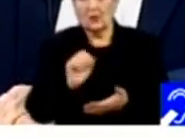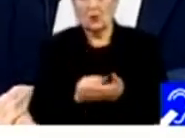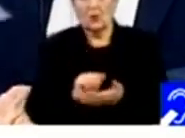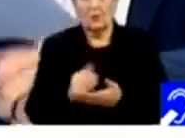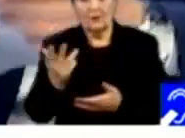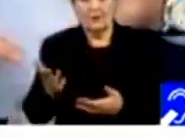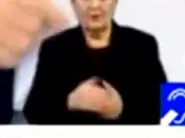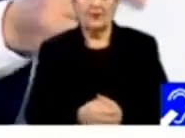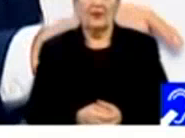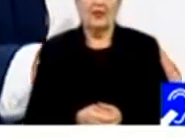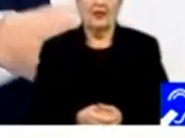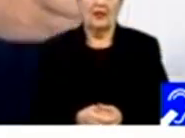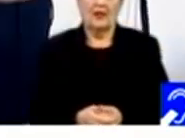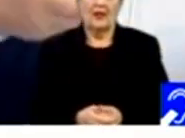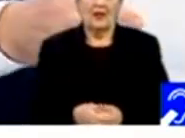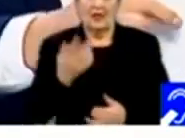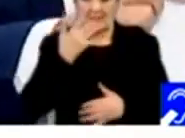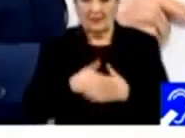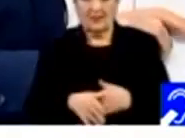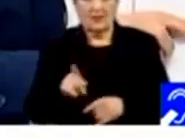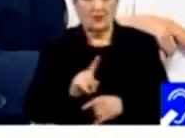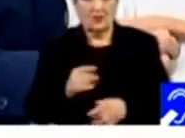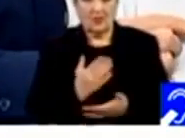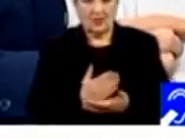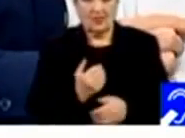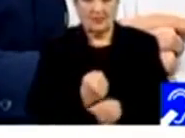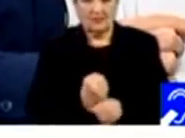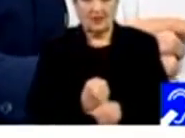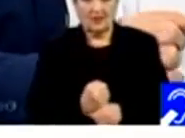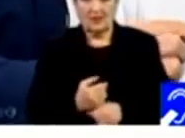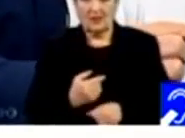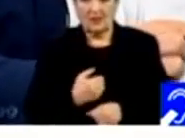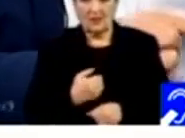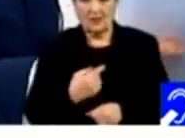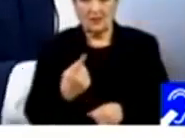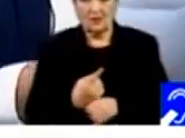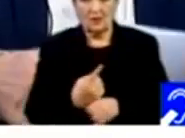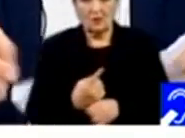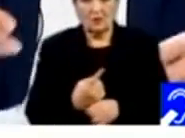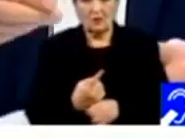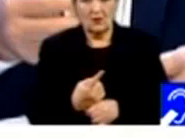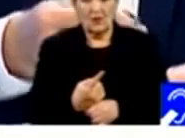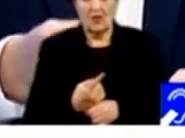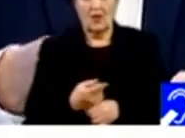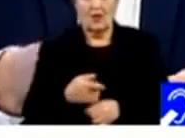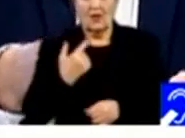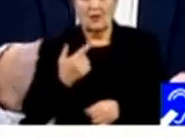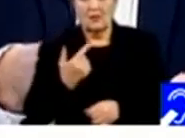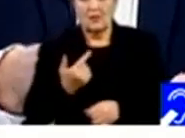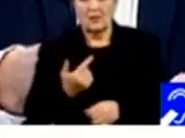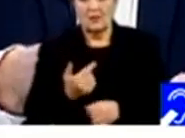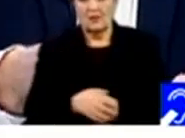Dumneavoastră dumneavoastră ați înțeles ceva ce are de gând să facă domnul Năstase? Pentru că eu am auzit o acuzație, am zis că ea este